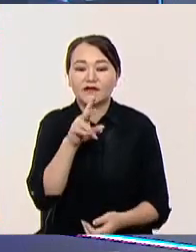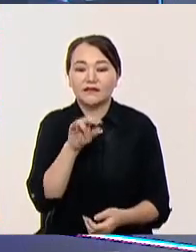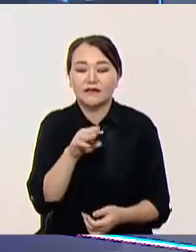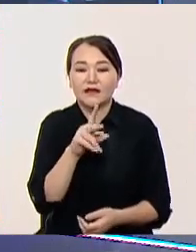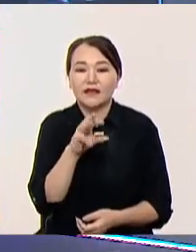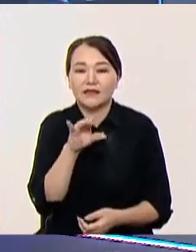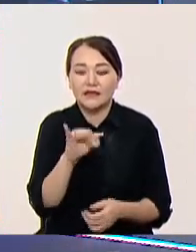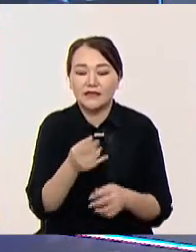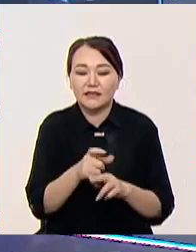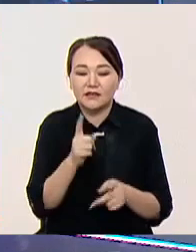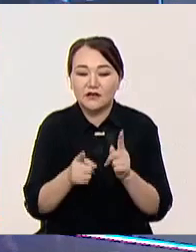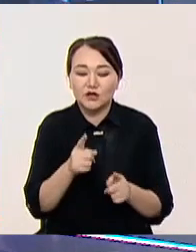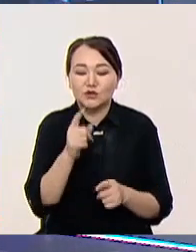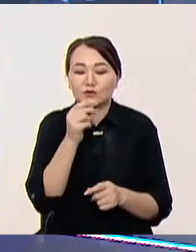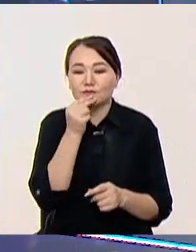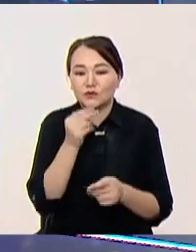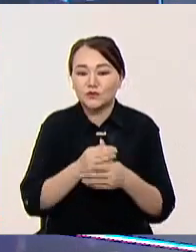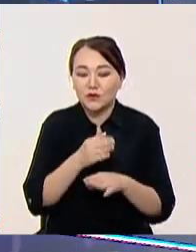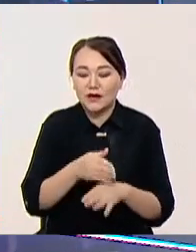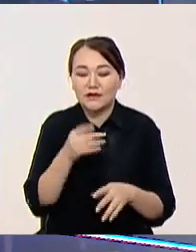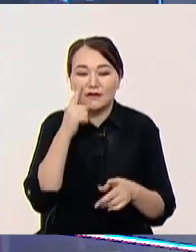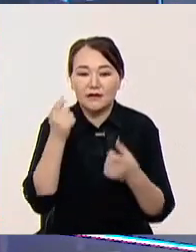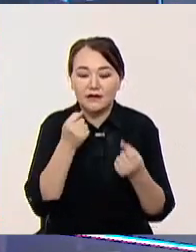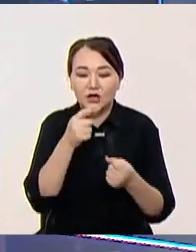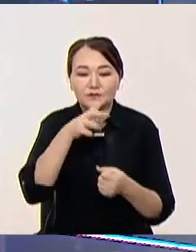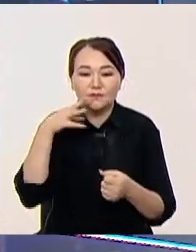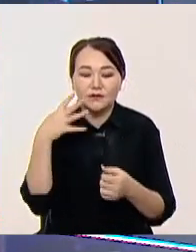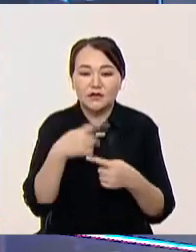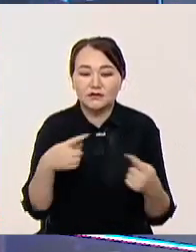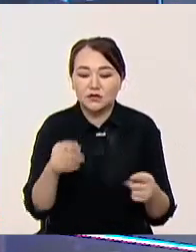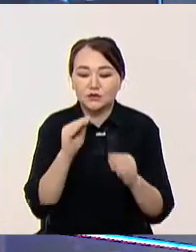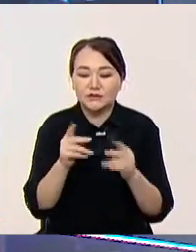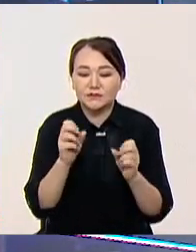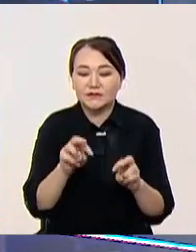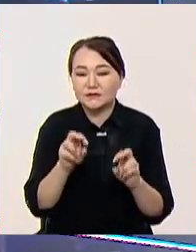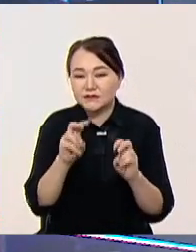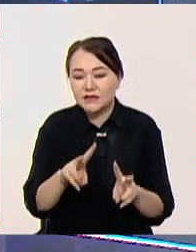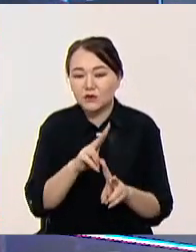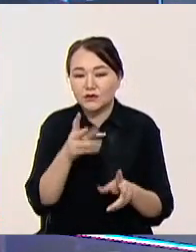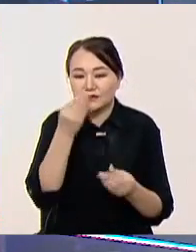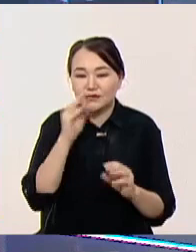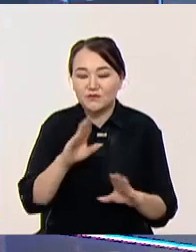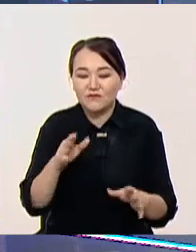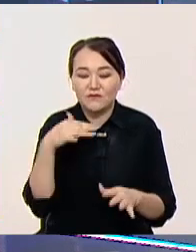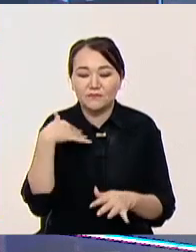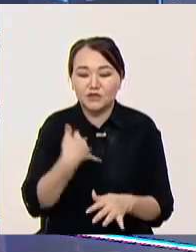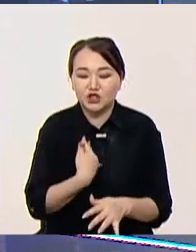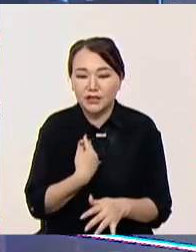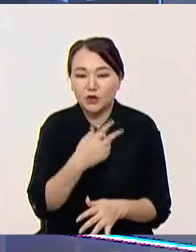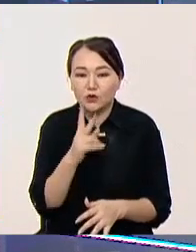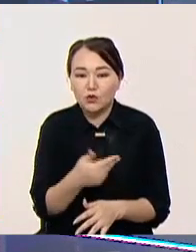Флинт-гренки – это натуральные сухарики с яркой линейкой вкусов, созданные специально для ценителей незабываемых впечатлений.